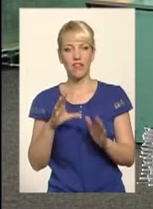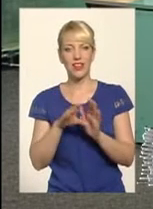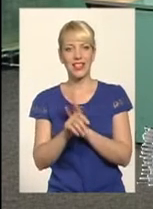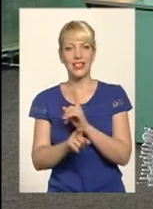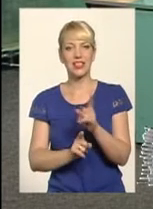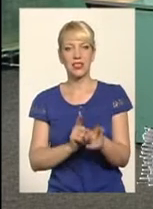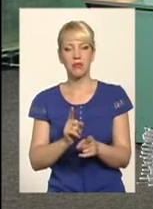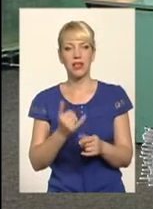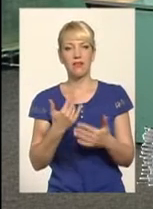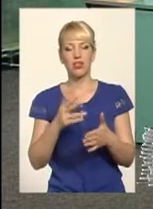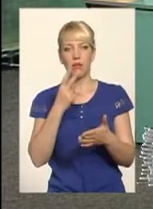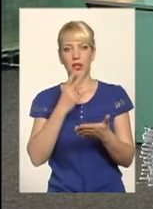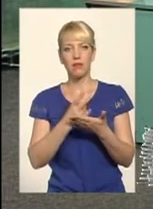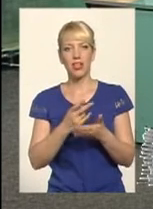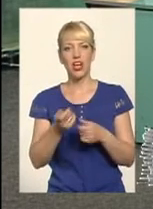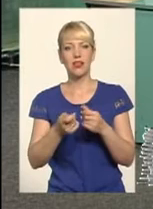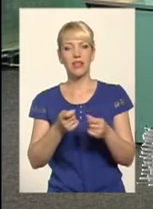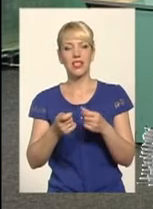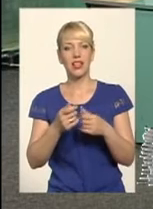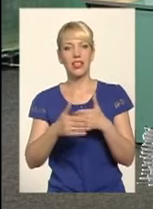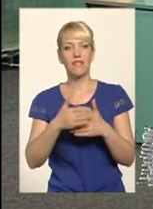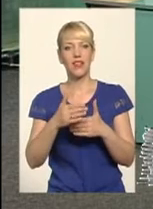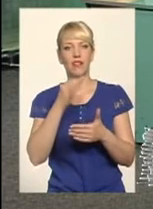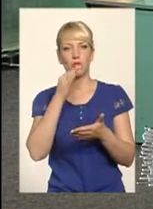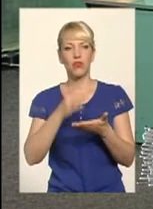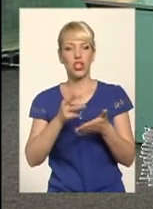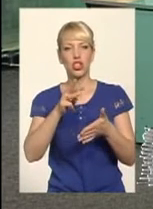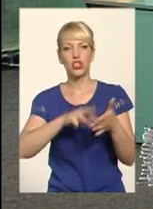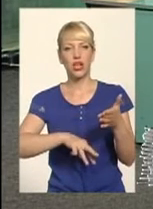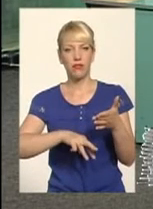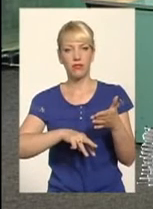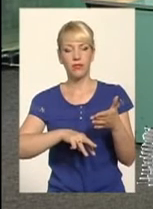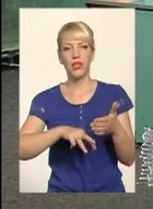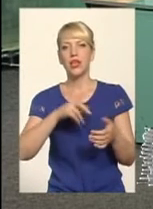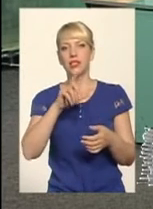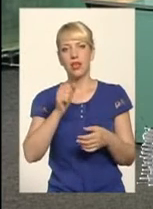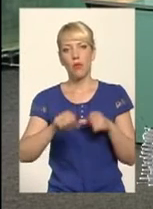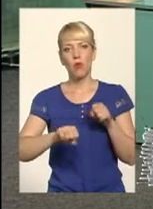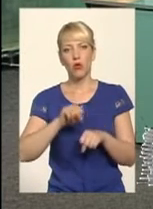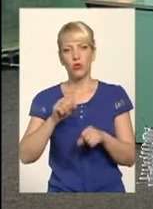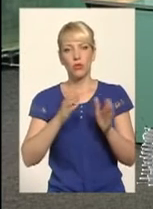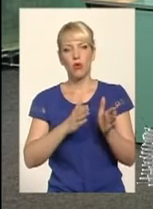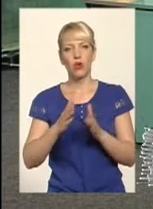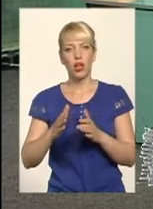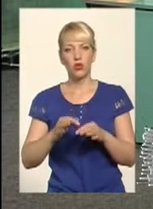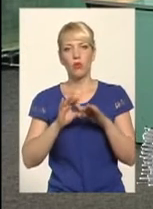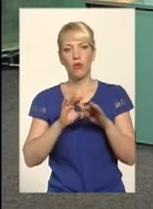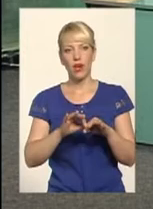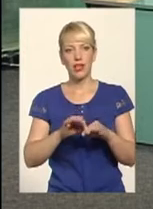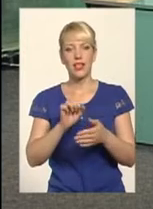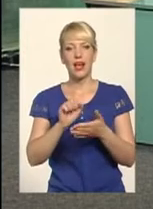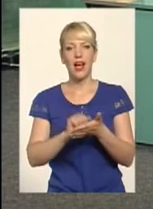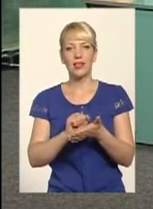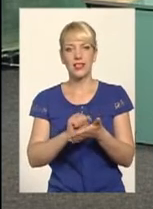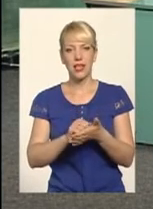І передбачено адміністративну відповідальність, накладення судом штрафних санкцій за порушення порядку проведення атестації робочих